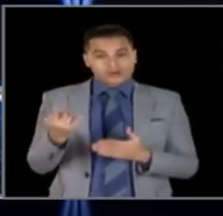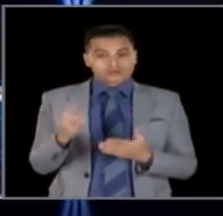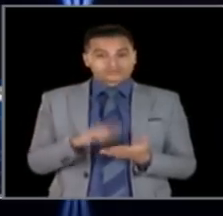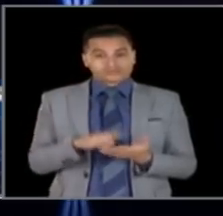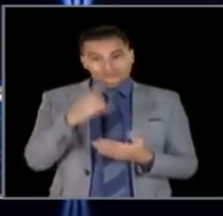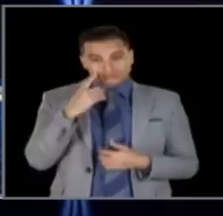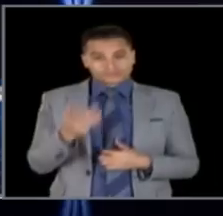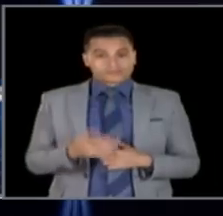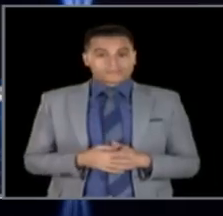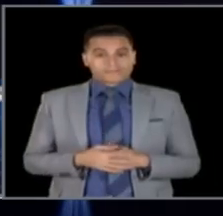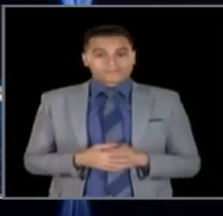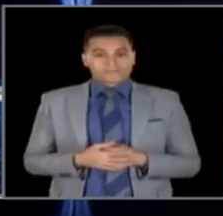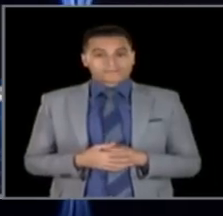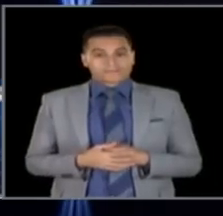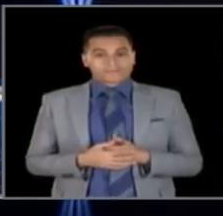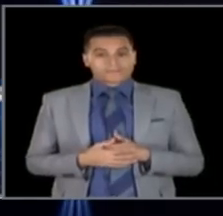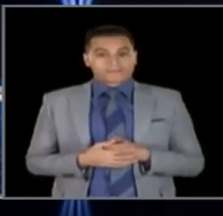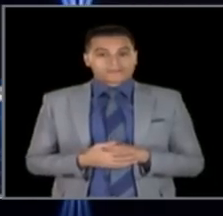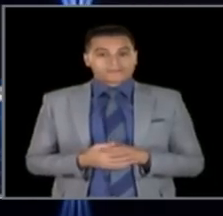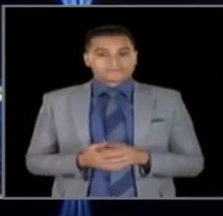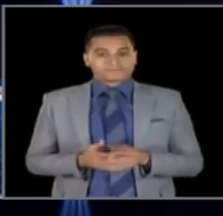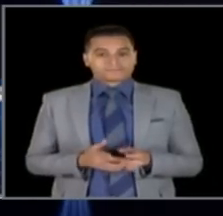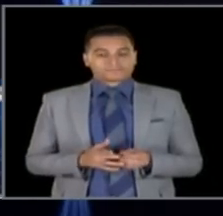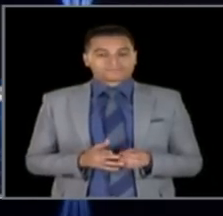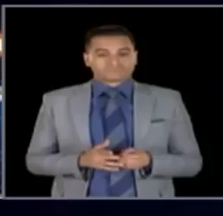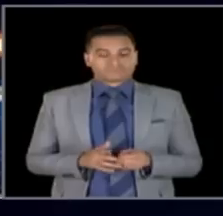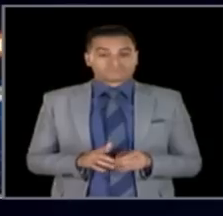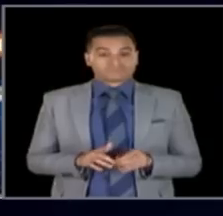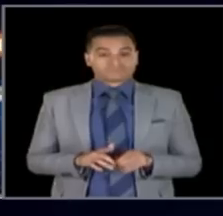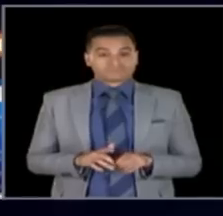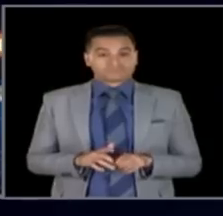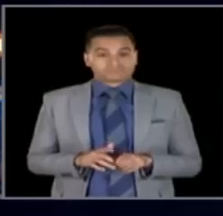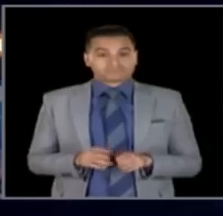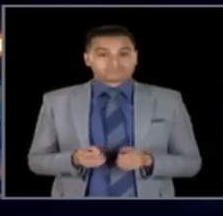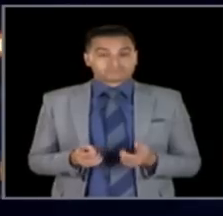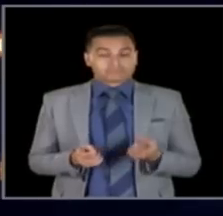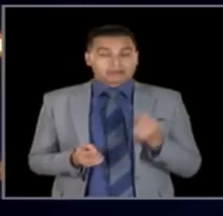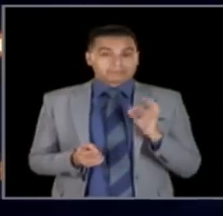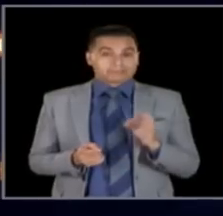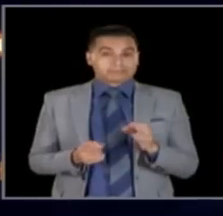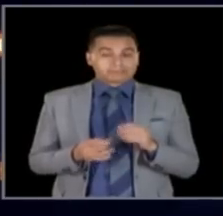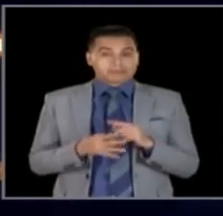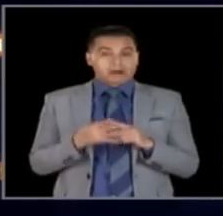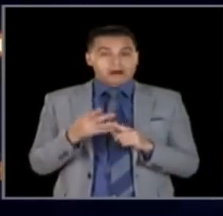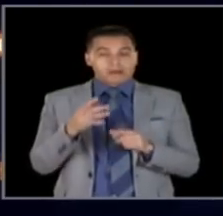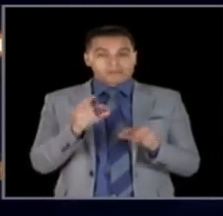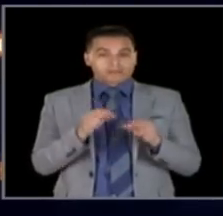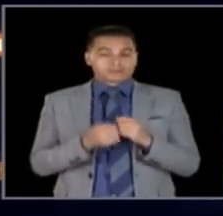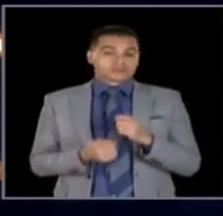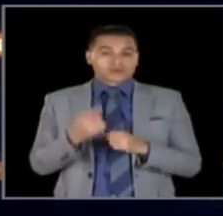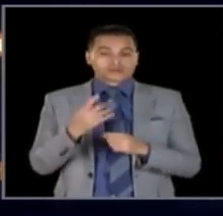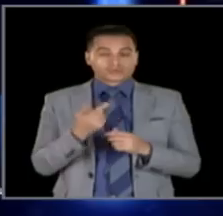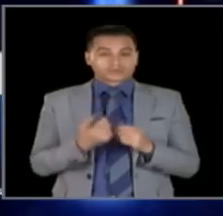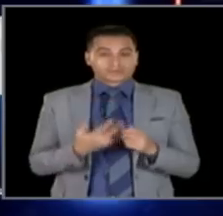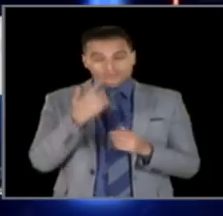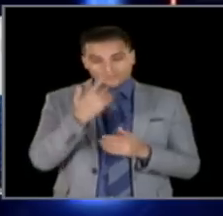نقط. مفيش إجابة؟ غريبة جدا. أربع اختيارات بزائد 10 أو